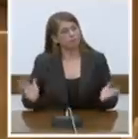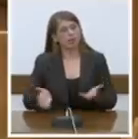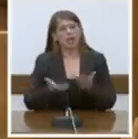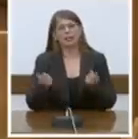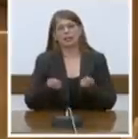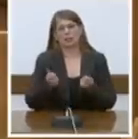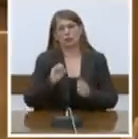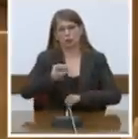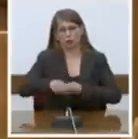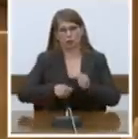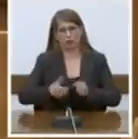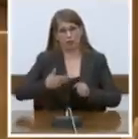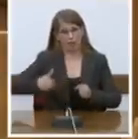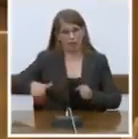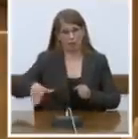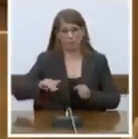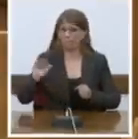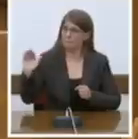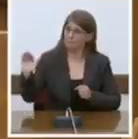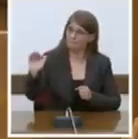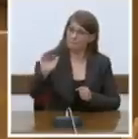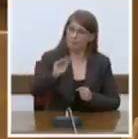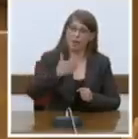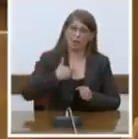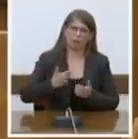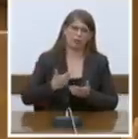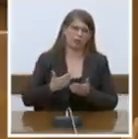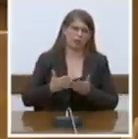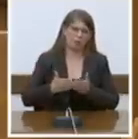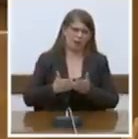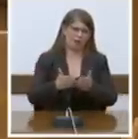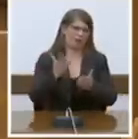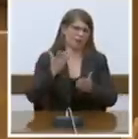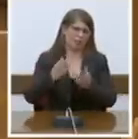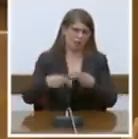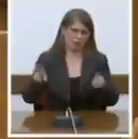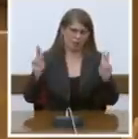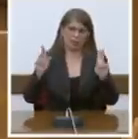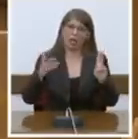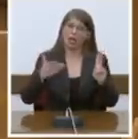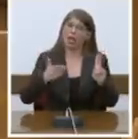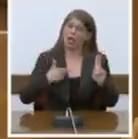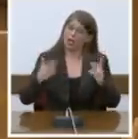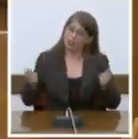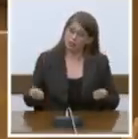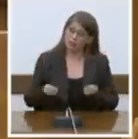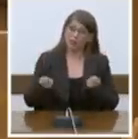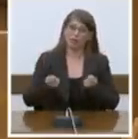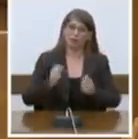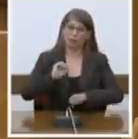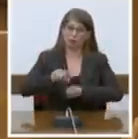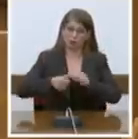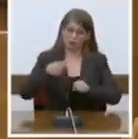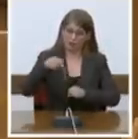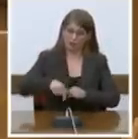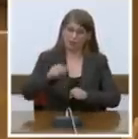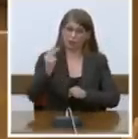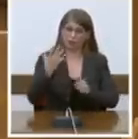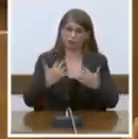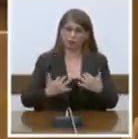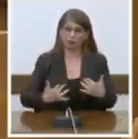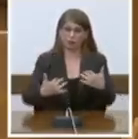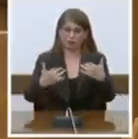σας προσκαλούμε από πλευράς της Πλεύσης Ελευθερίας, ας κάνουμε την προσπάθεια σε αυτή τη Βουλή να